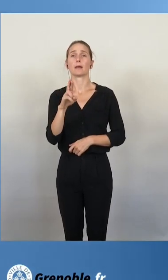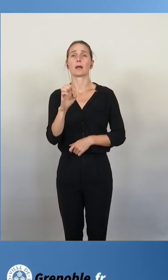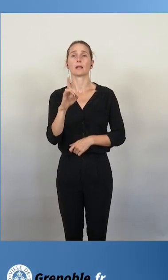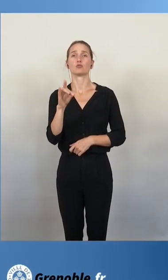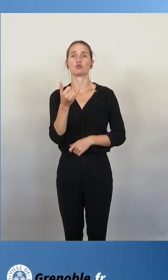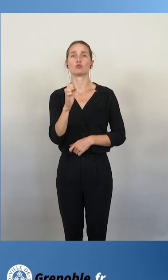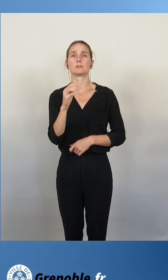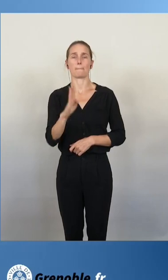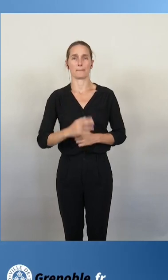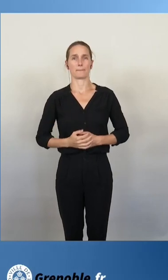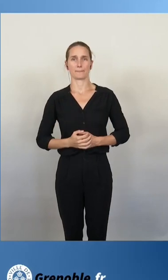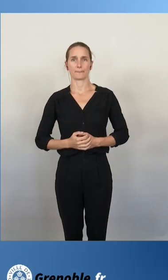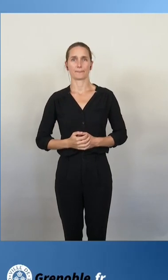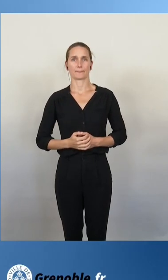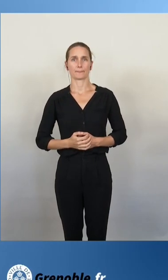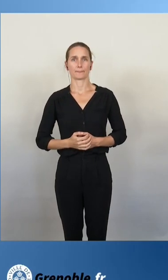benreb